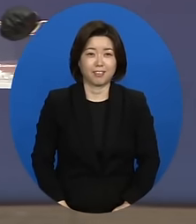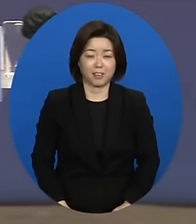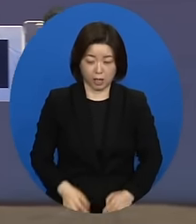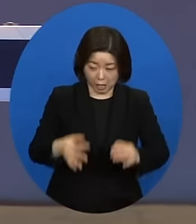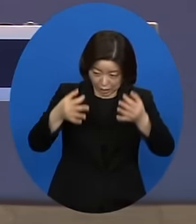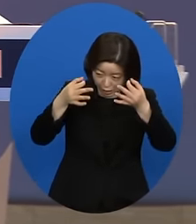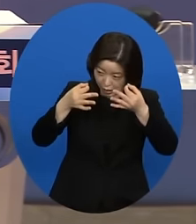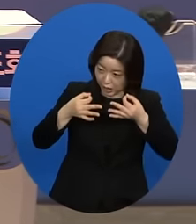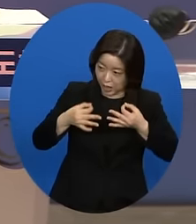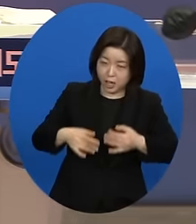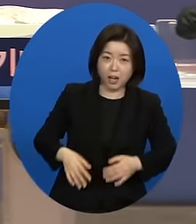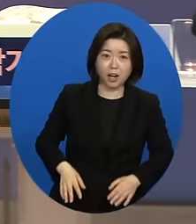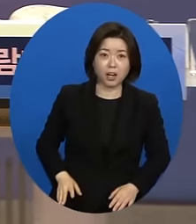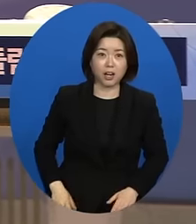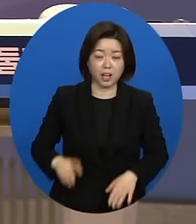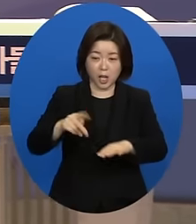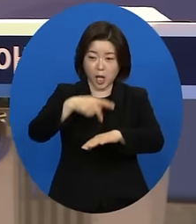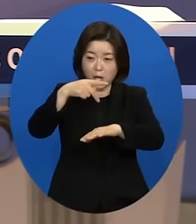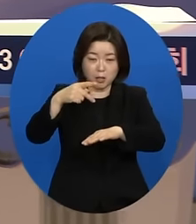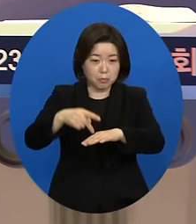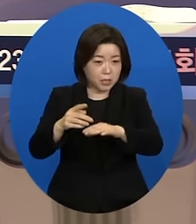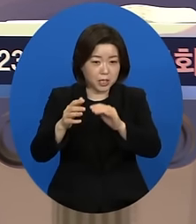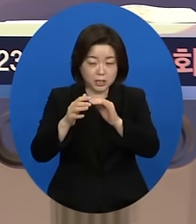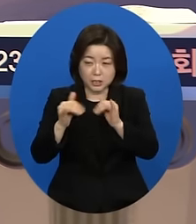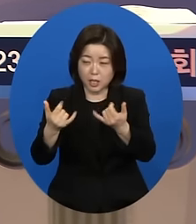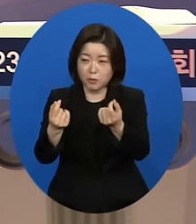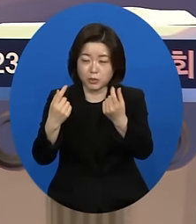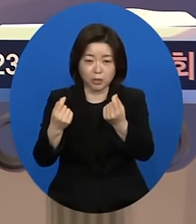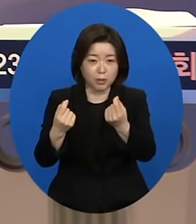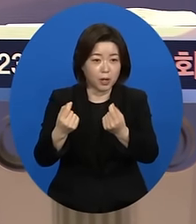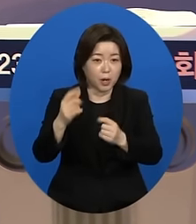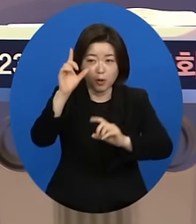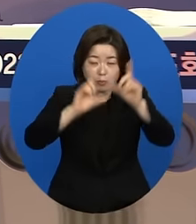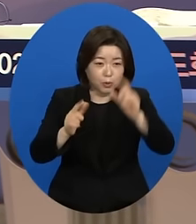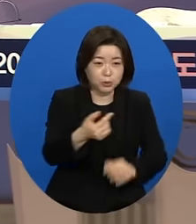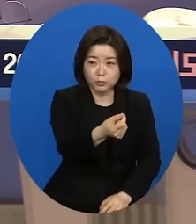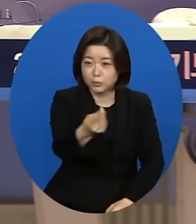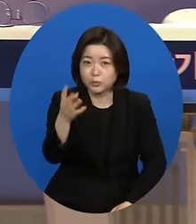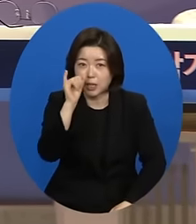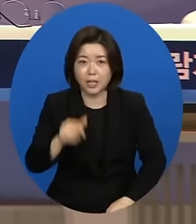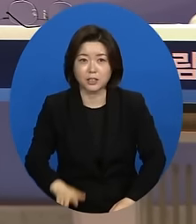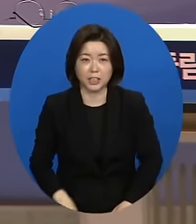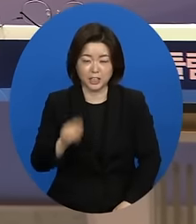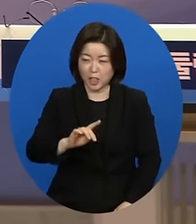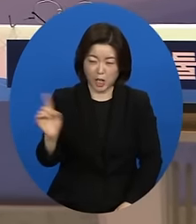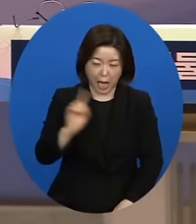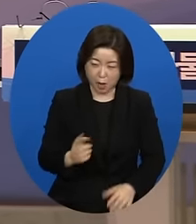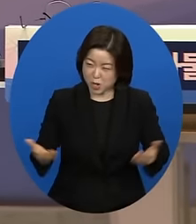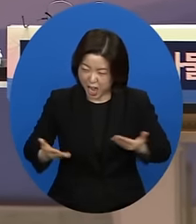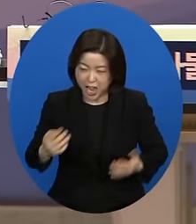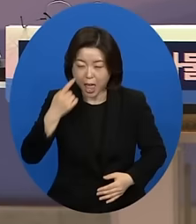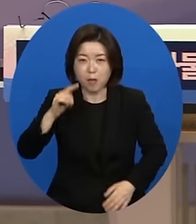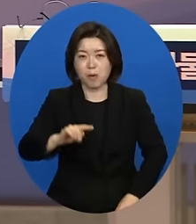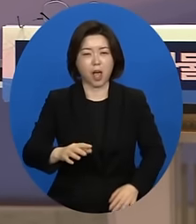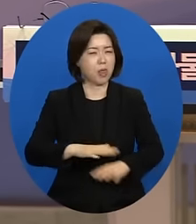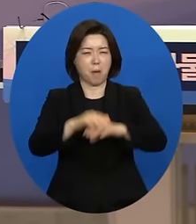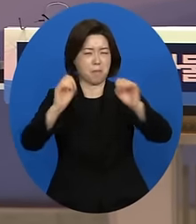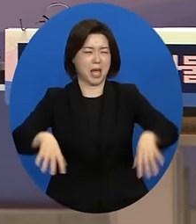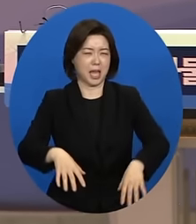여기 필리핀 사람처럼 생긴 분이 한두 분 계시더라고요. 그분 여기서 아무리 일해야